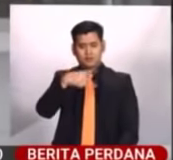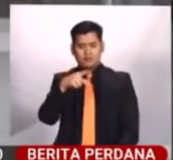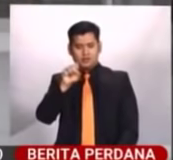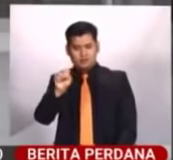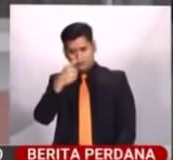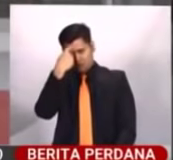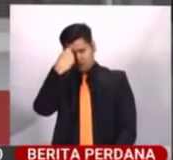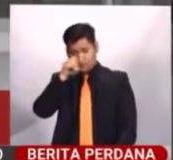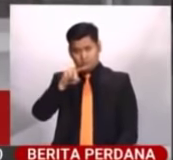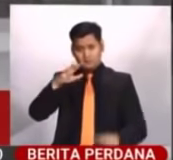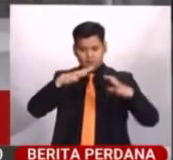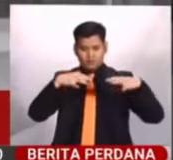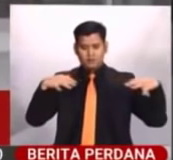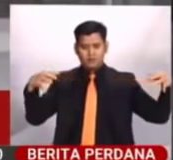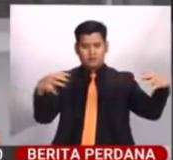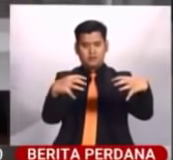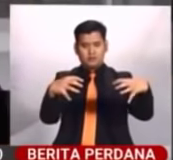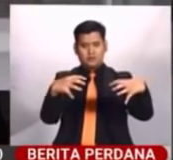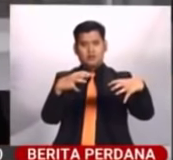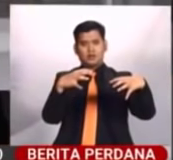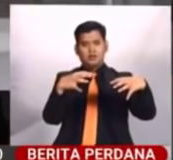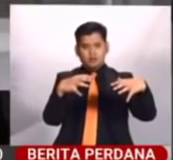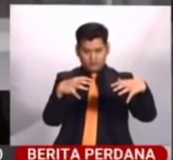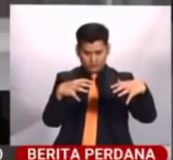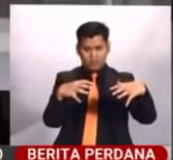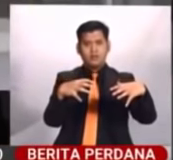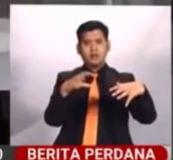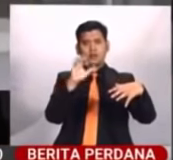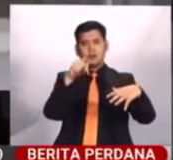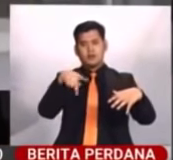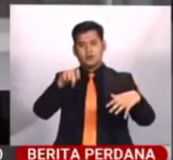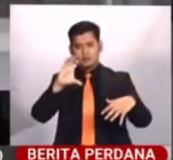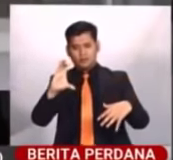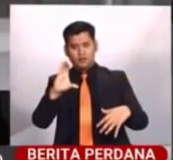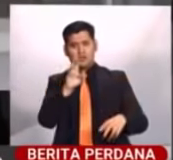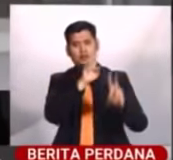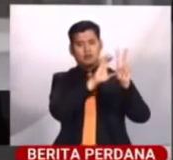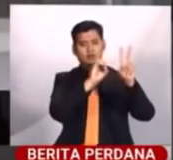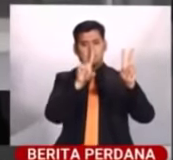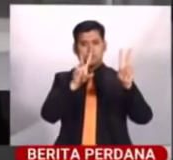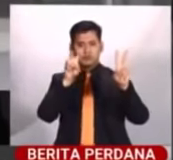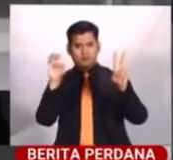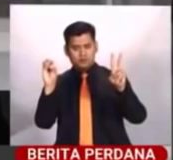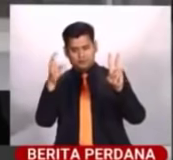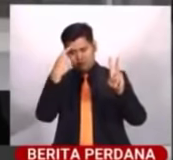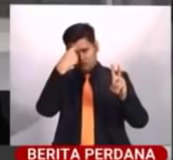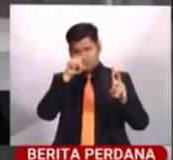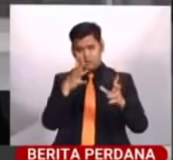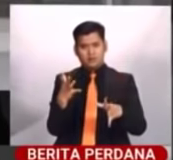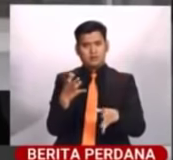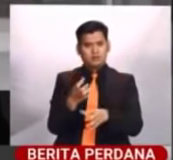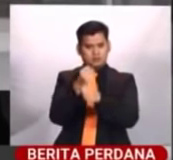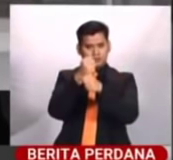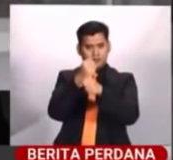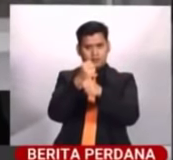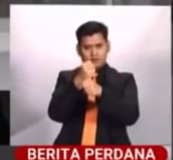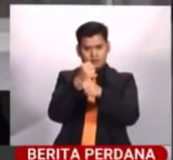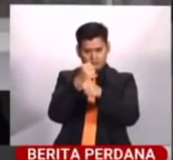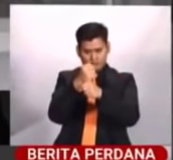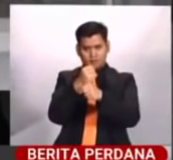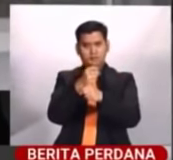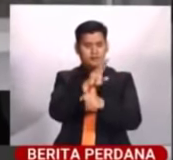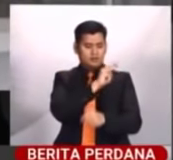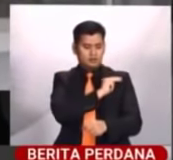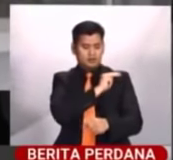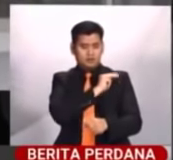Kerjasama Ekonomi Asia Pasifik 2020, APEC 2020. Justru bagi mengangkat nilai keterangkuman berkenaan, Kementerian Pembangunan Usahawan